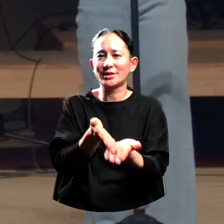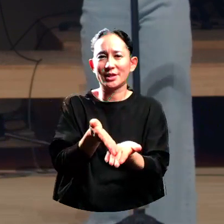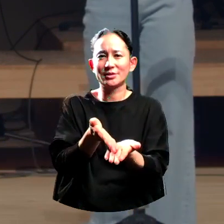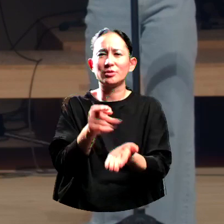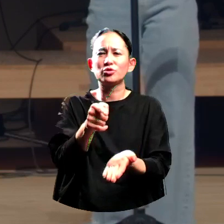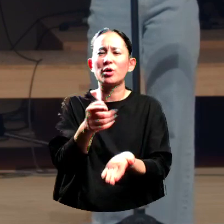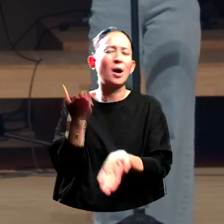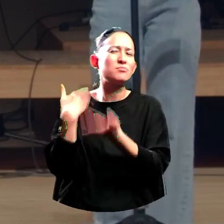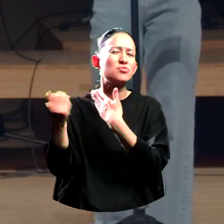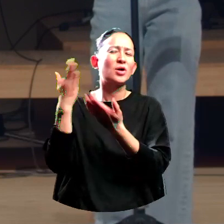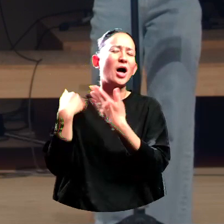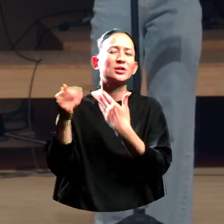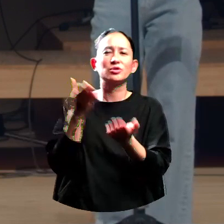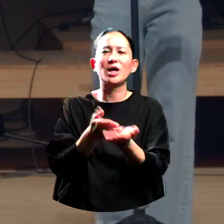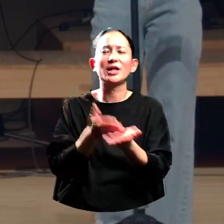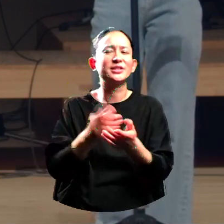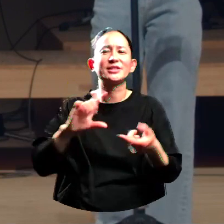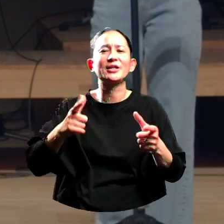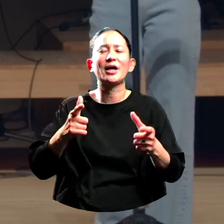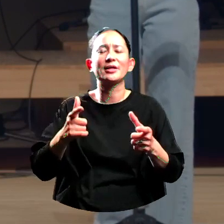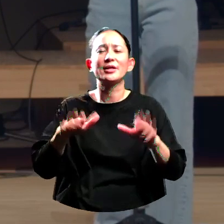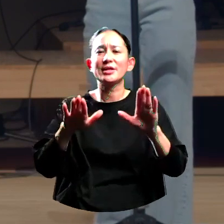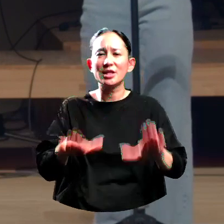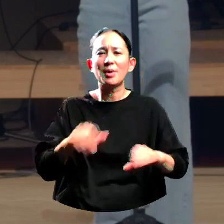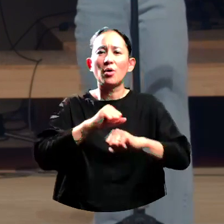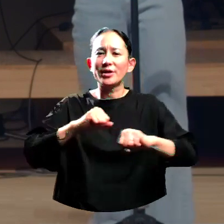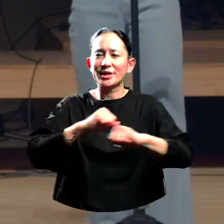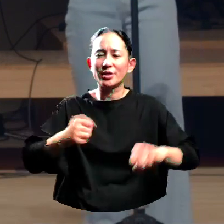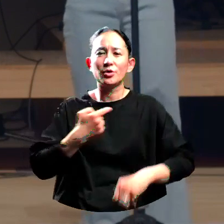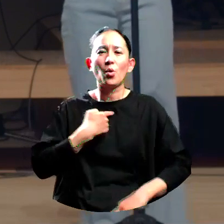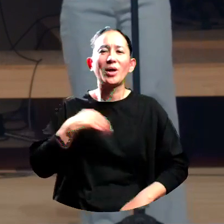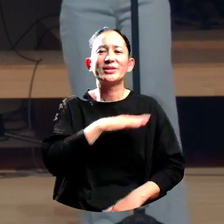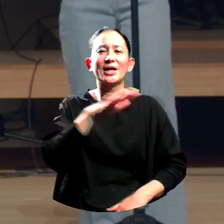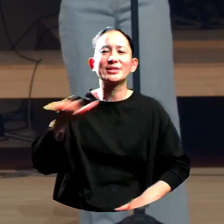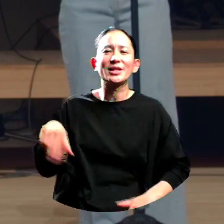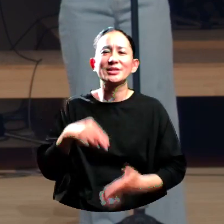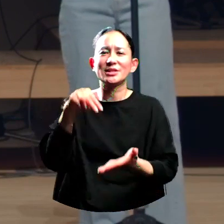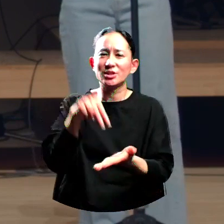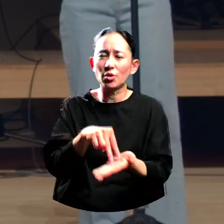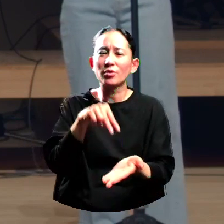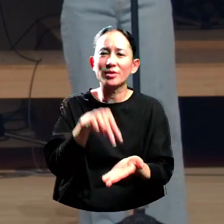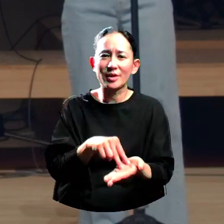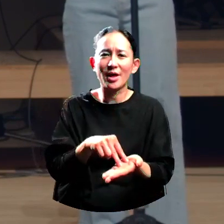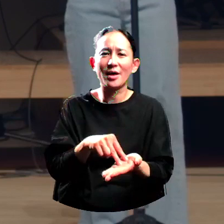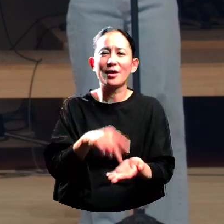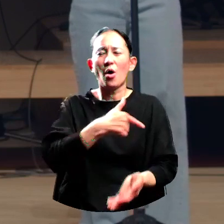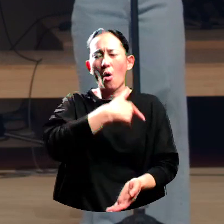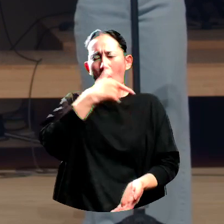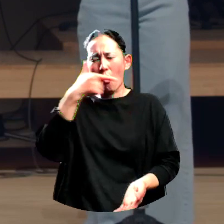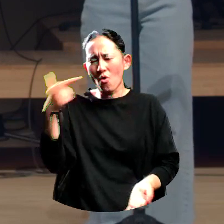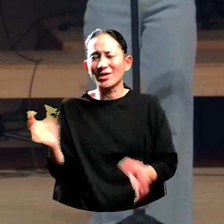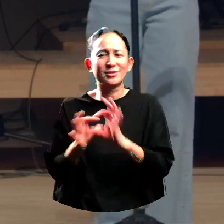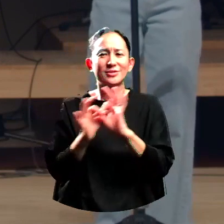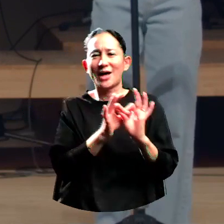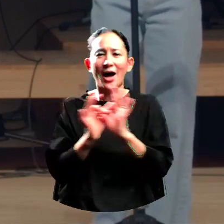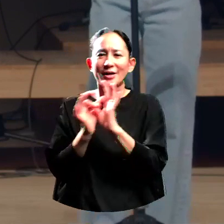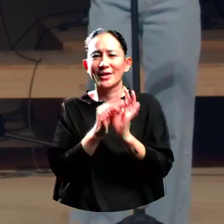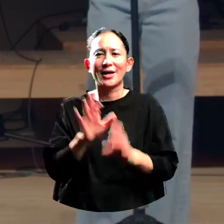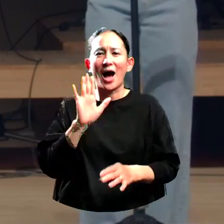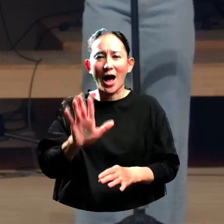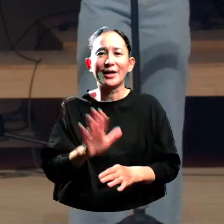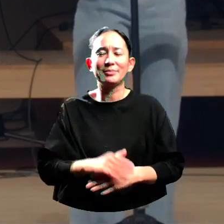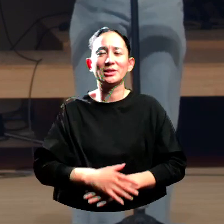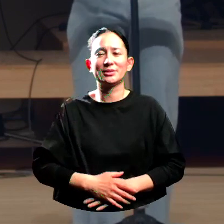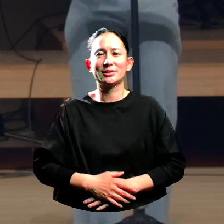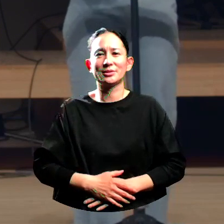not just an old story. 今を生きる私たちに、今を生きるあなたに大いに関係がある。 It is for those alive today, for